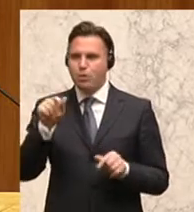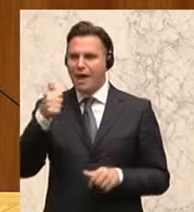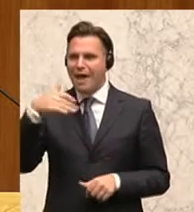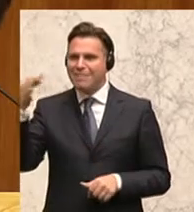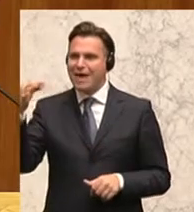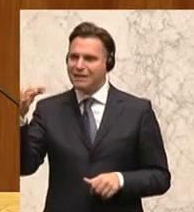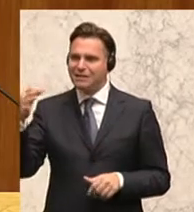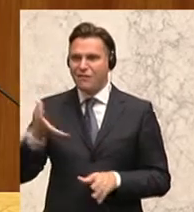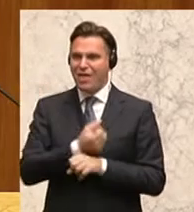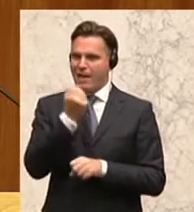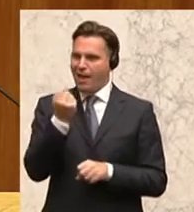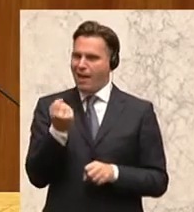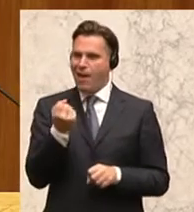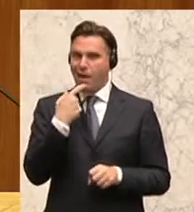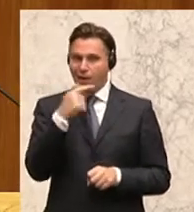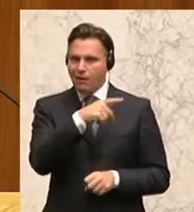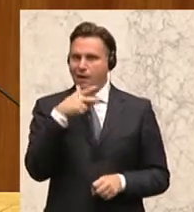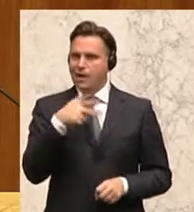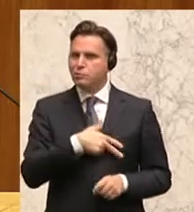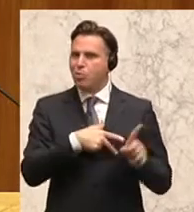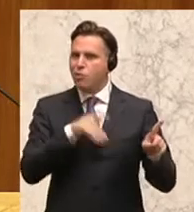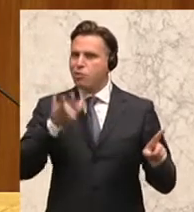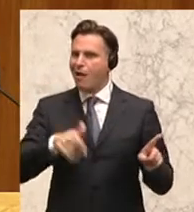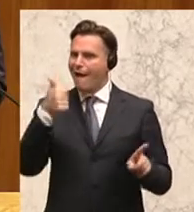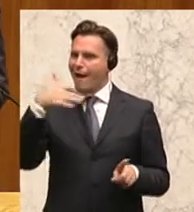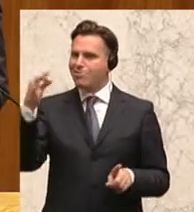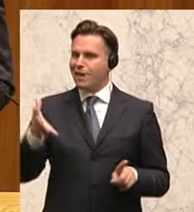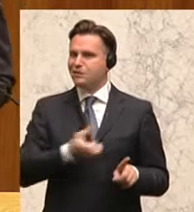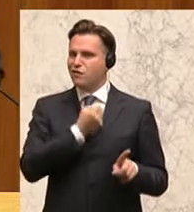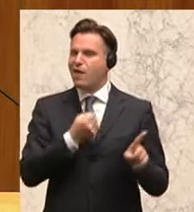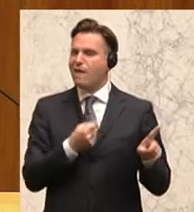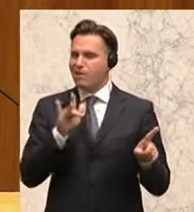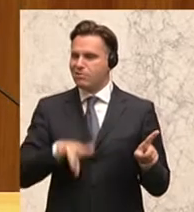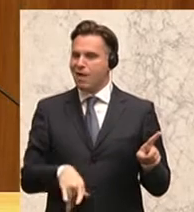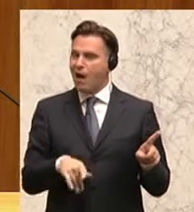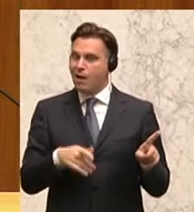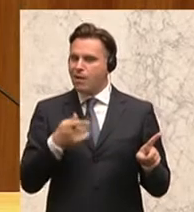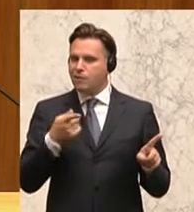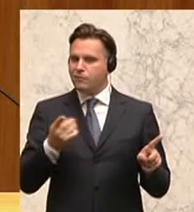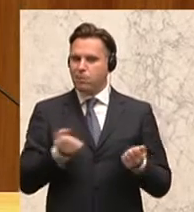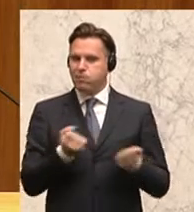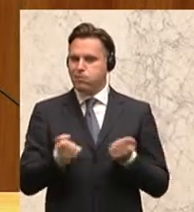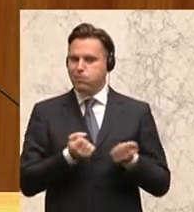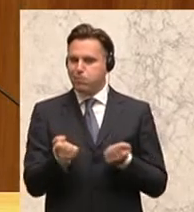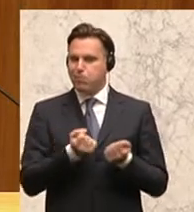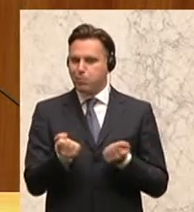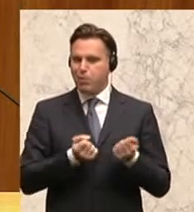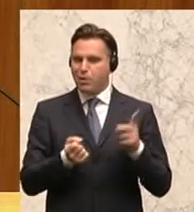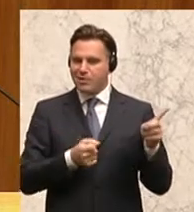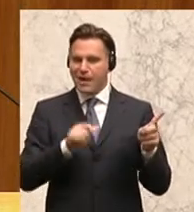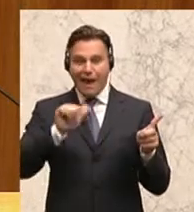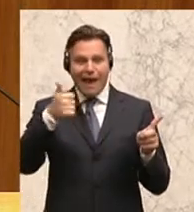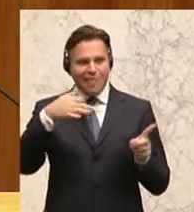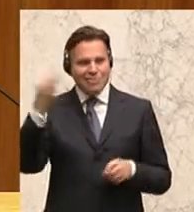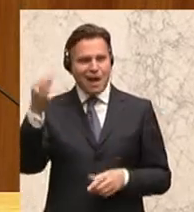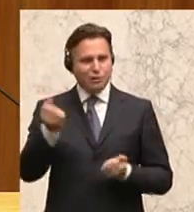Ephemeroptera. Und die SPÖ hat es heute geschafft, einen neuen Politikertypus zu gebären, nämlich den Ephemeropolitiker, den